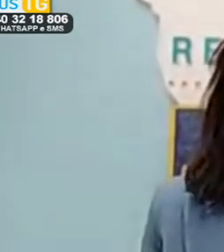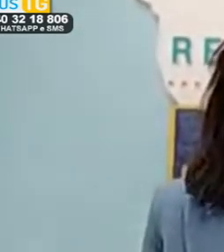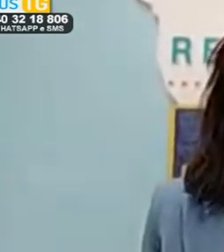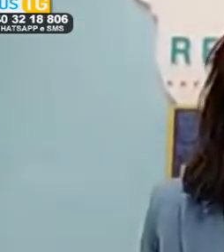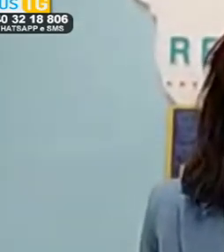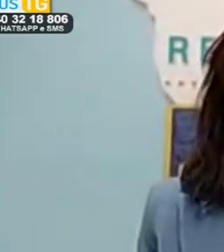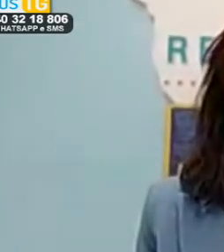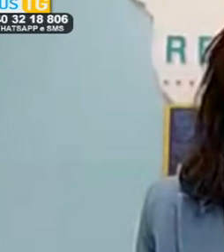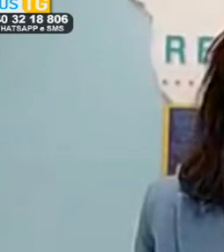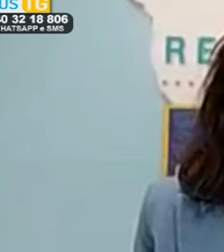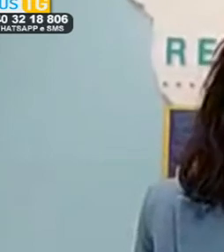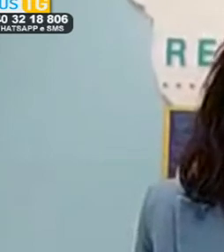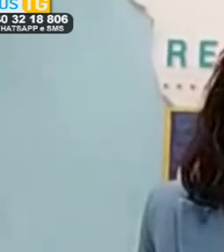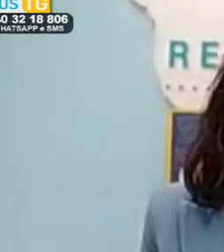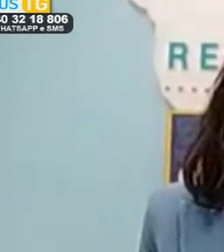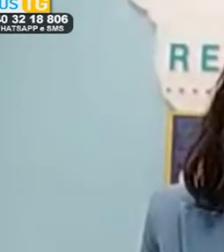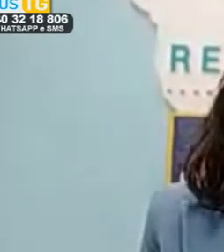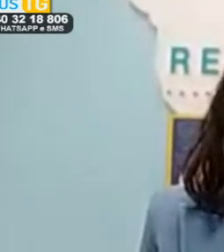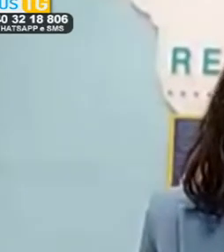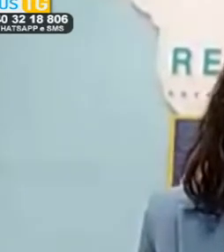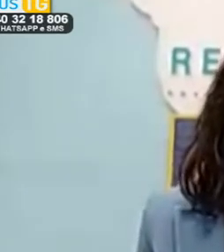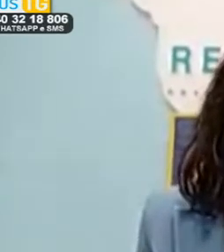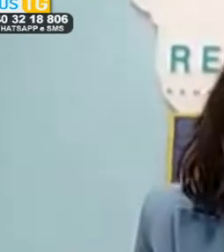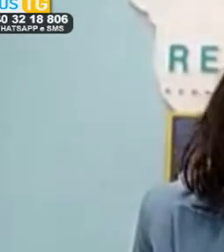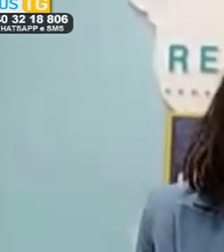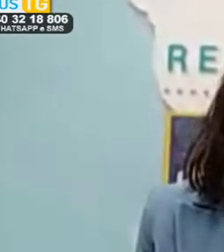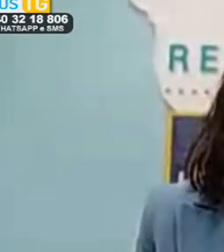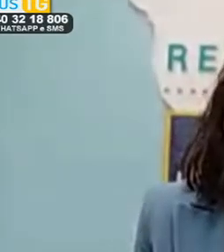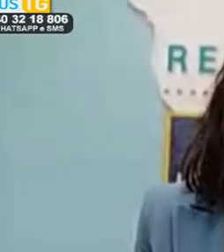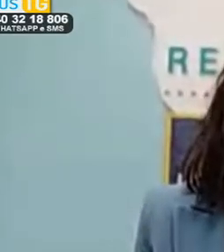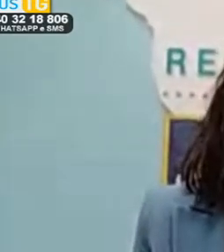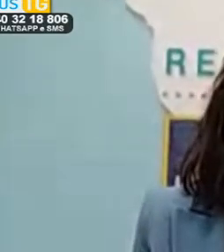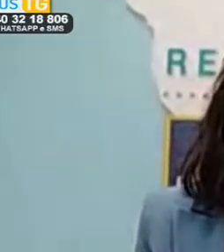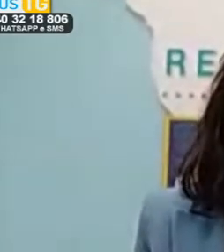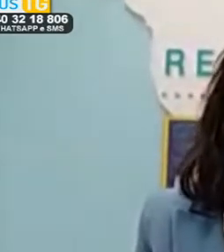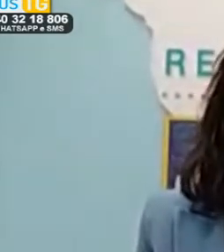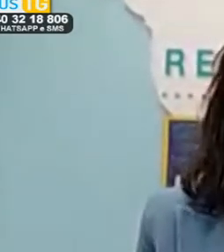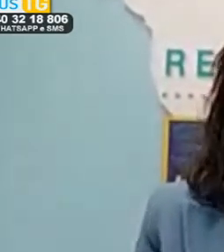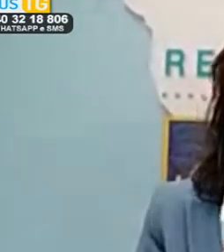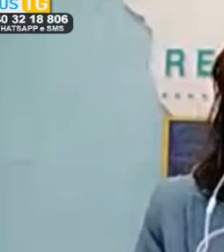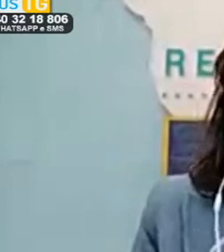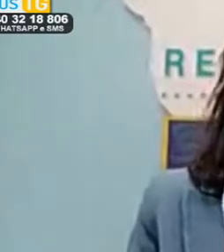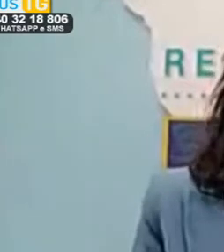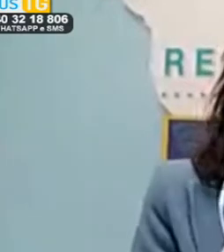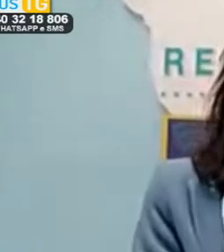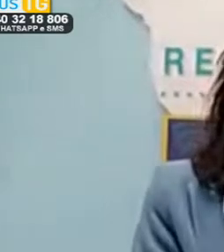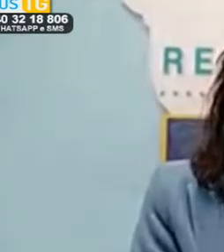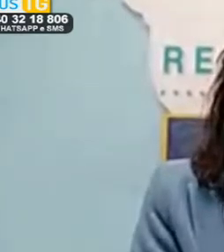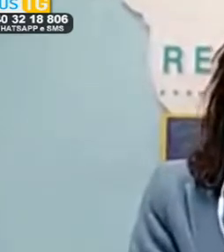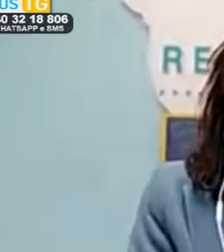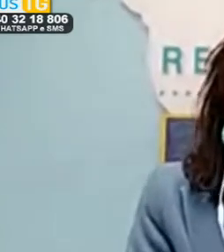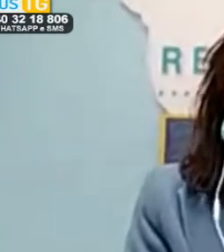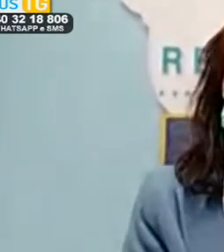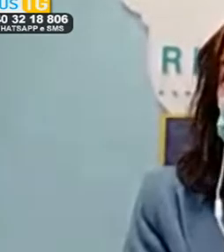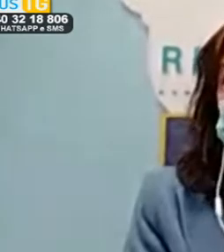richiamati per fare questa vaccinazione, la prima dose che mancava. Per quanto riguarda la seconda dose, invece, di quelli già vaccinati